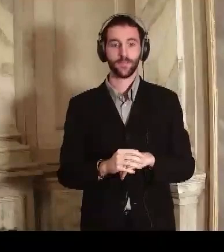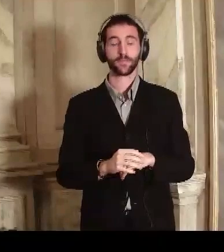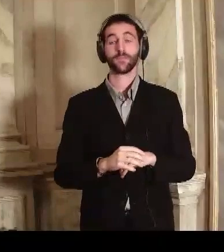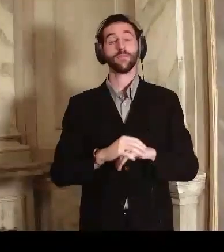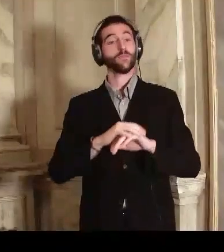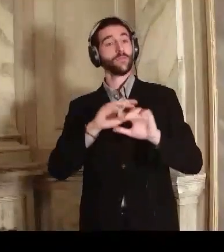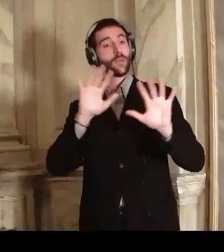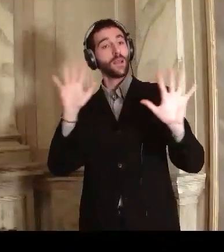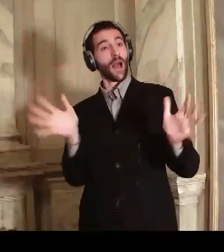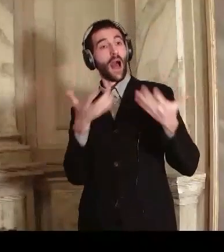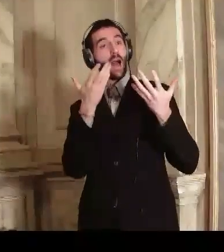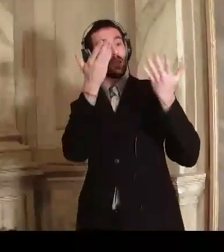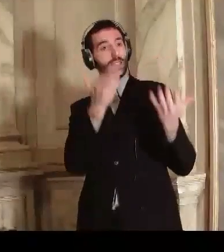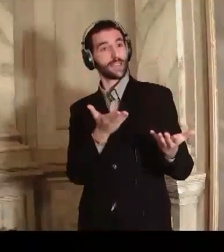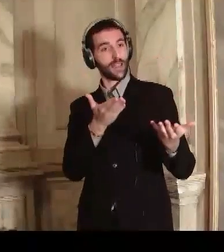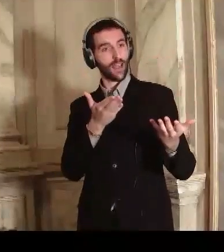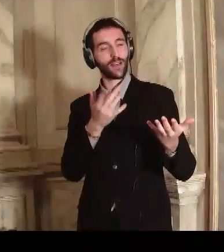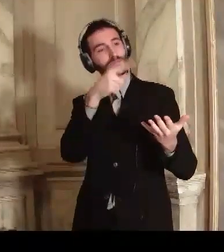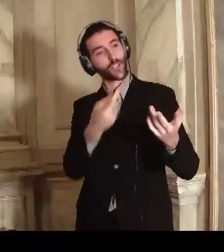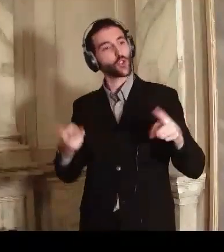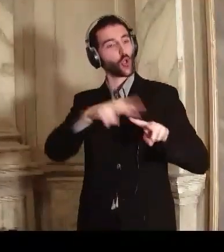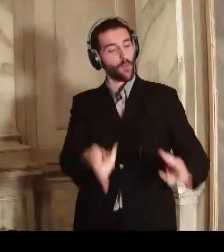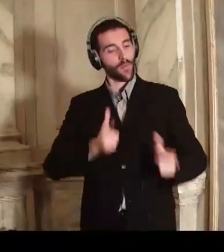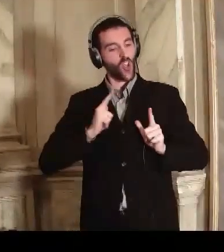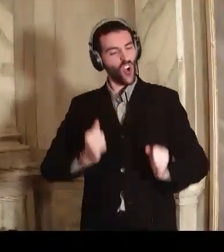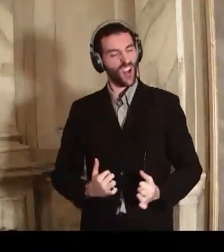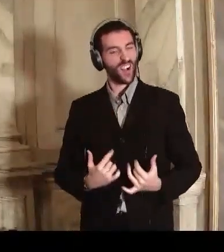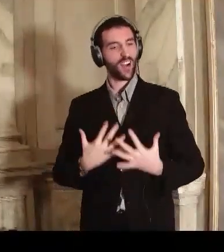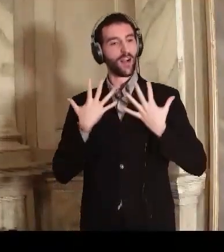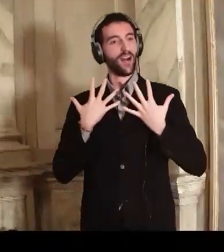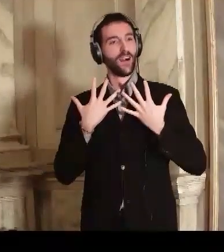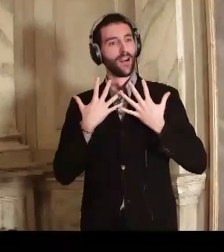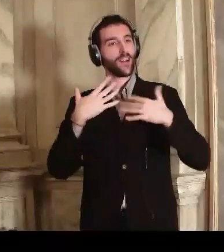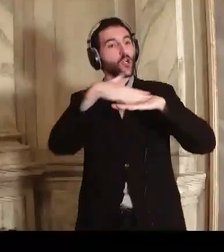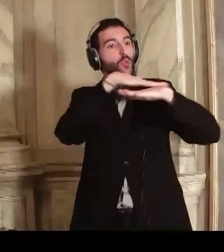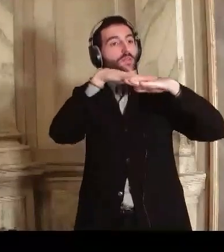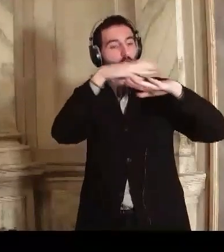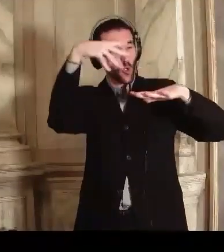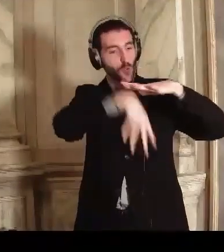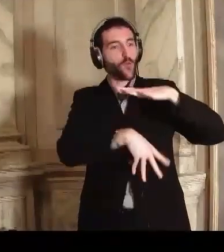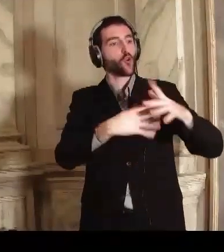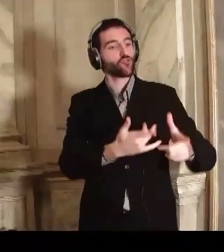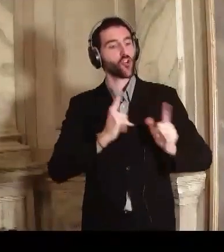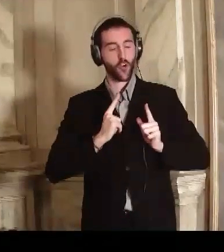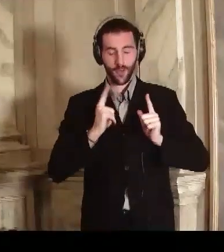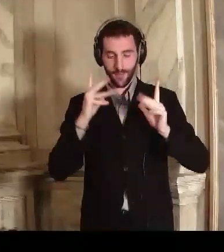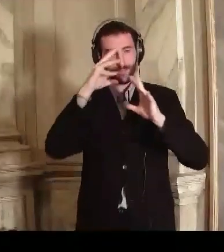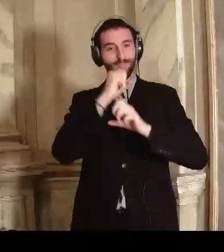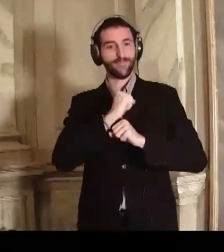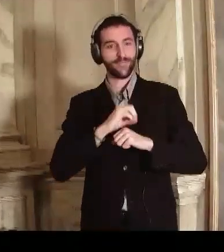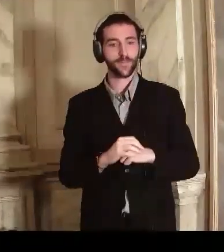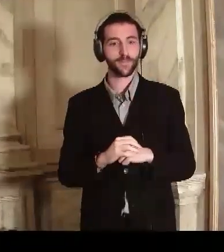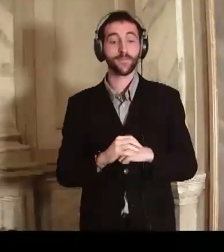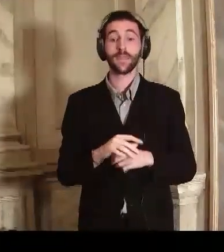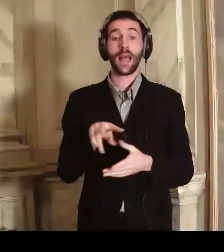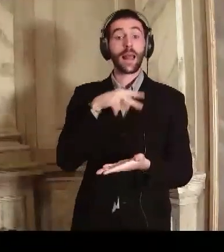l'opera d'arte, più radicale lo stato di alterazione nel muoversi dal prosaico al profondo. La danza, quindi,